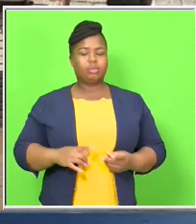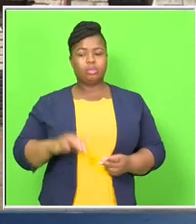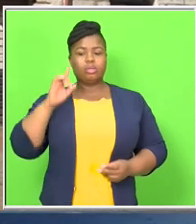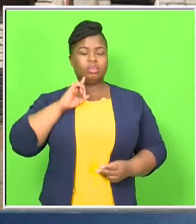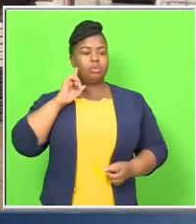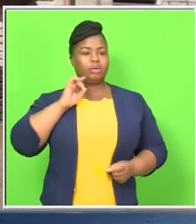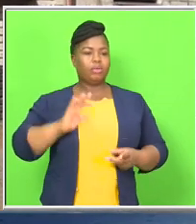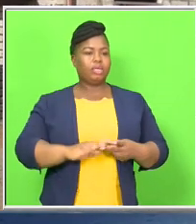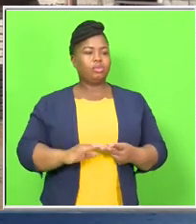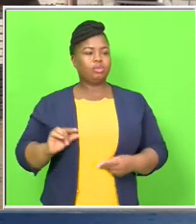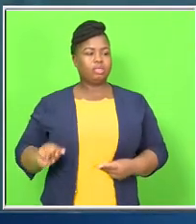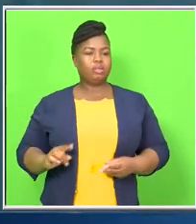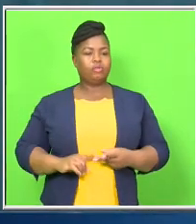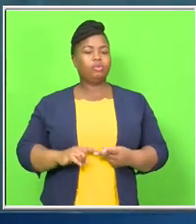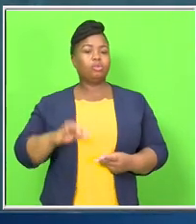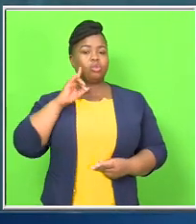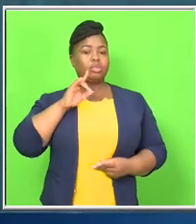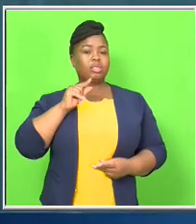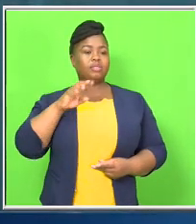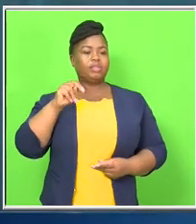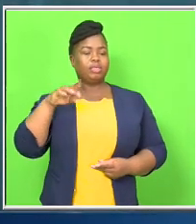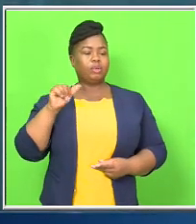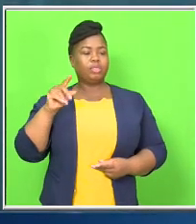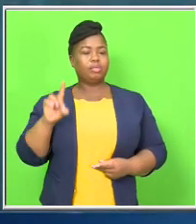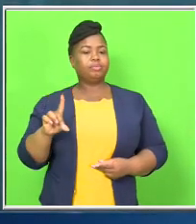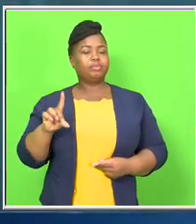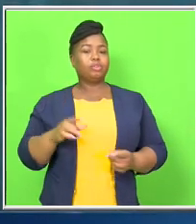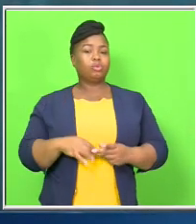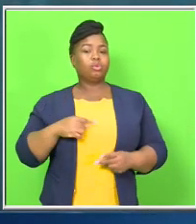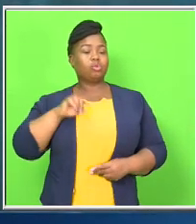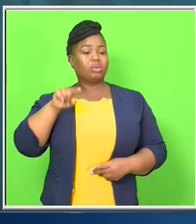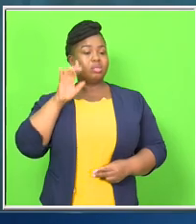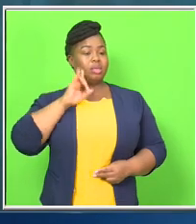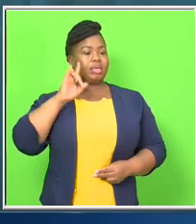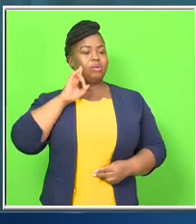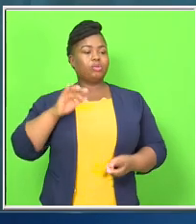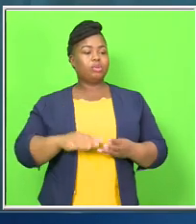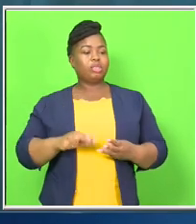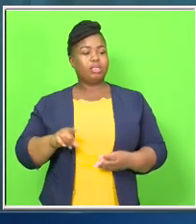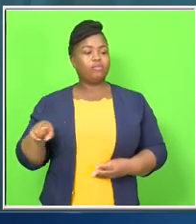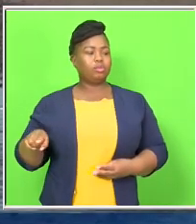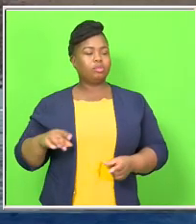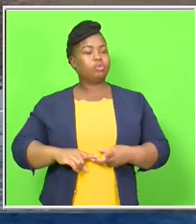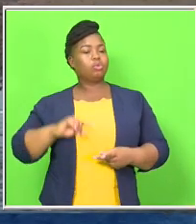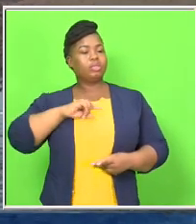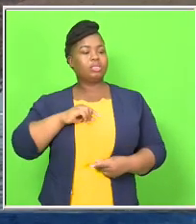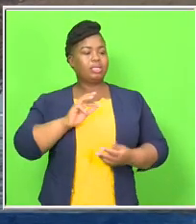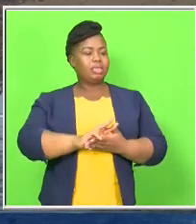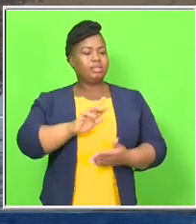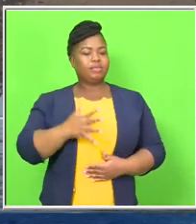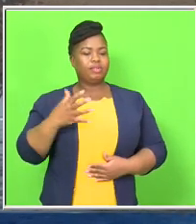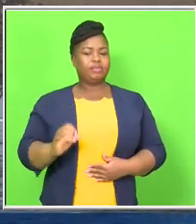Sennensfield yenye kwezo kuyi minyaka zikona Le hostela ya kiwa yekutaleni kwe minyaka yu 1950